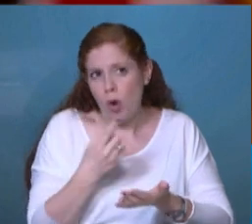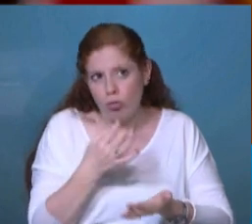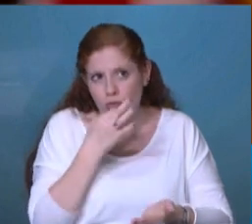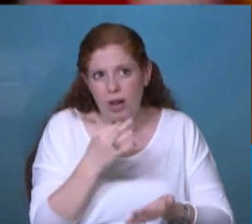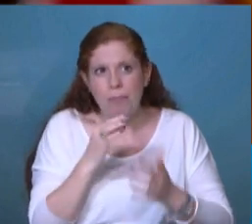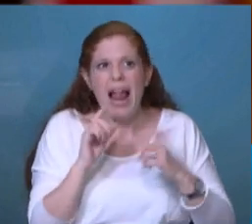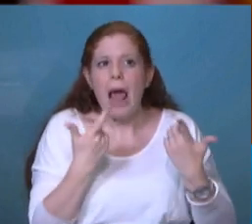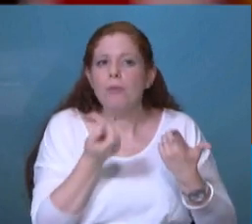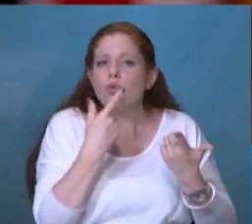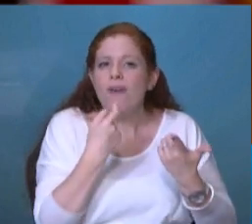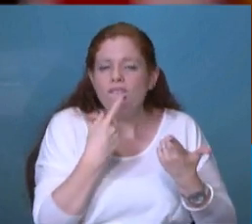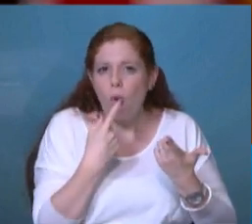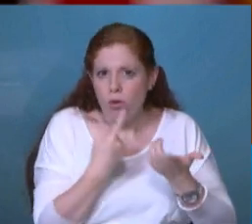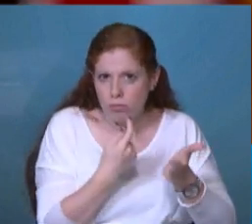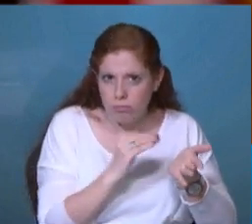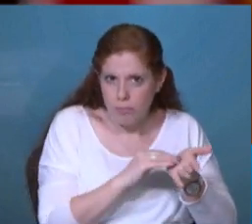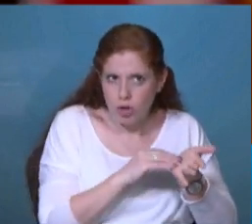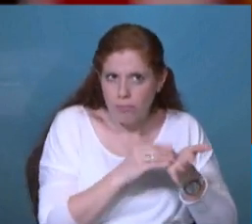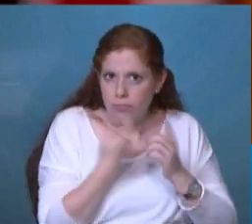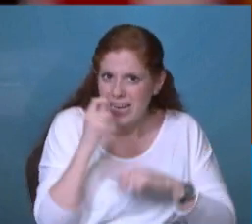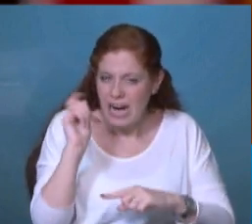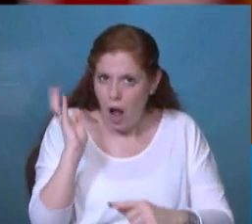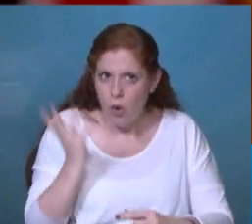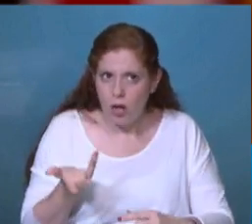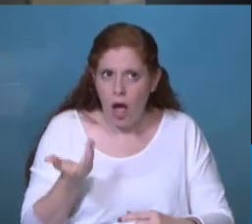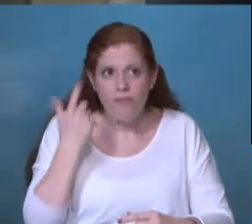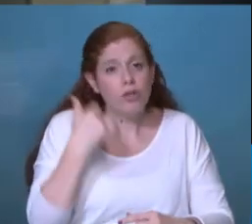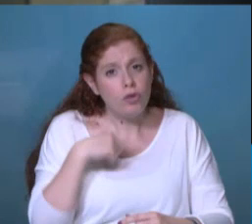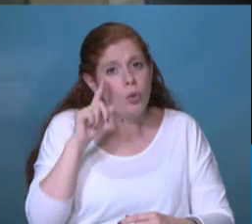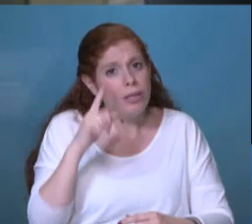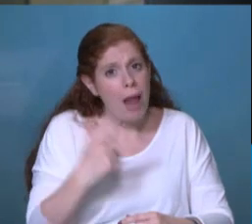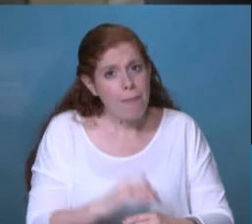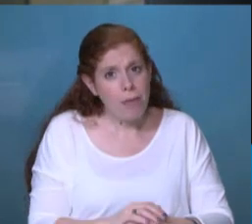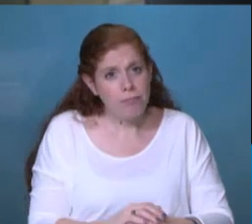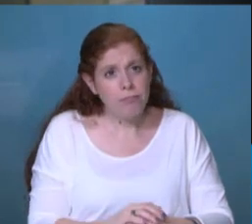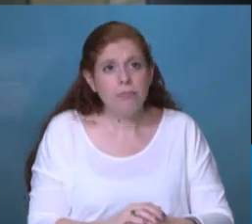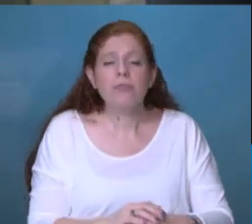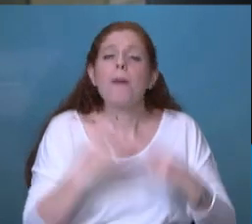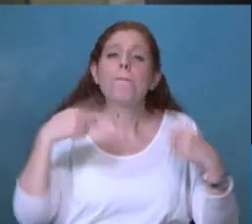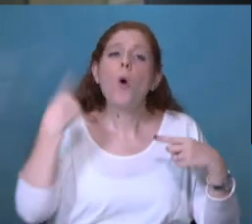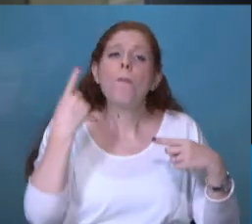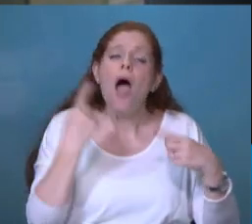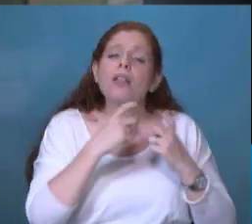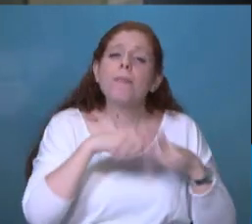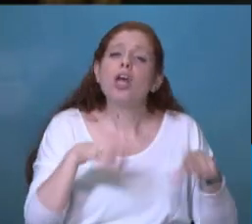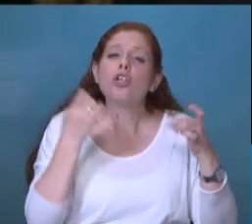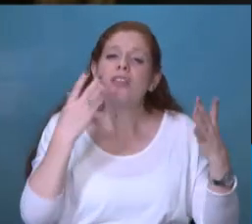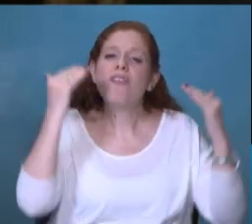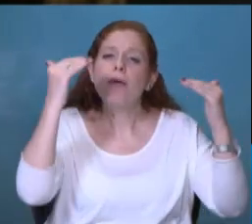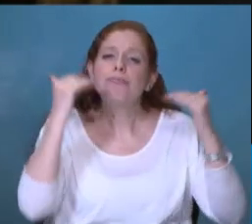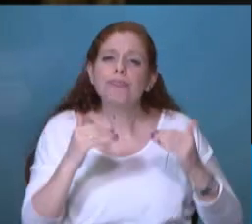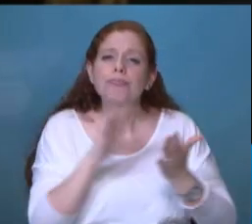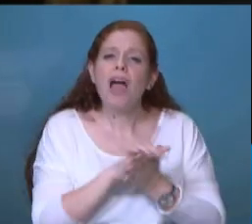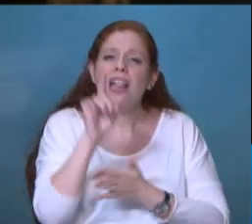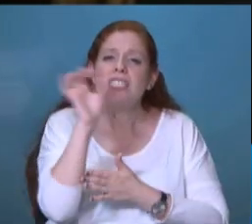are prescription drugs so expensive? And I think we know why now. ביום אחד צנחה מניית טבע ב-11%,